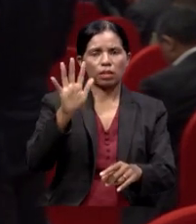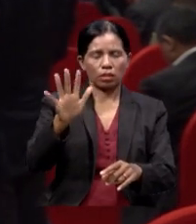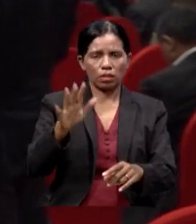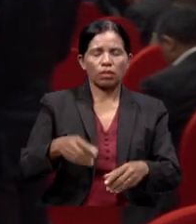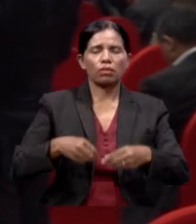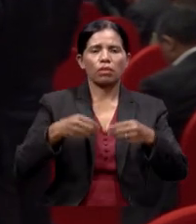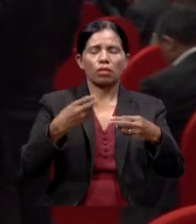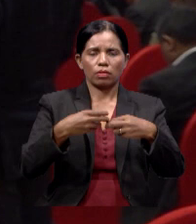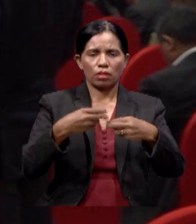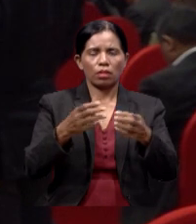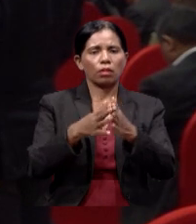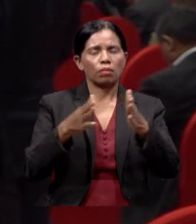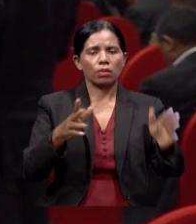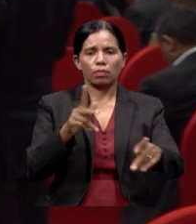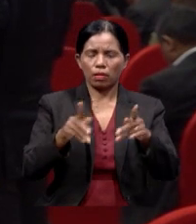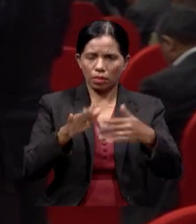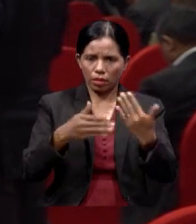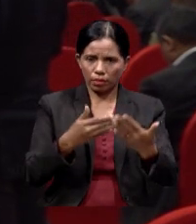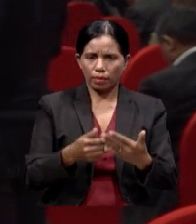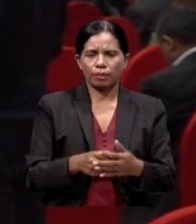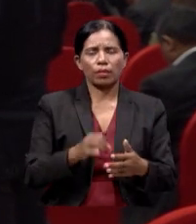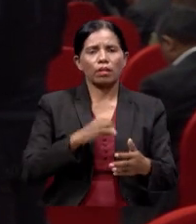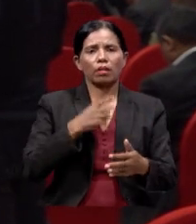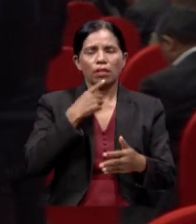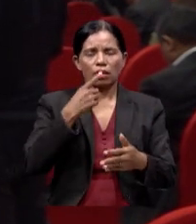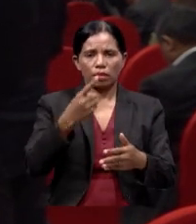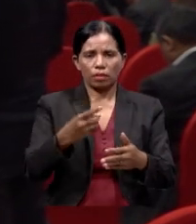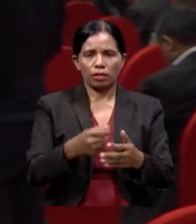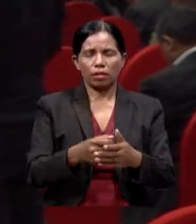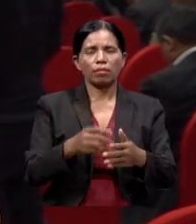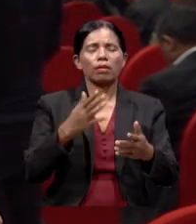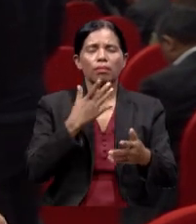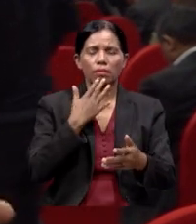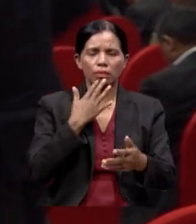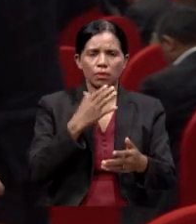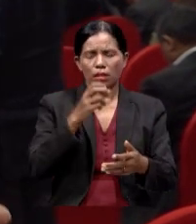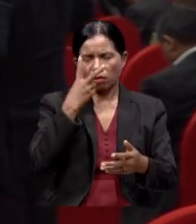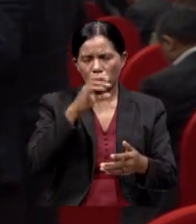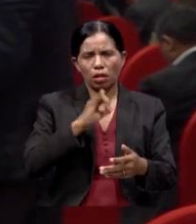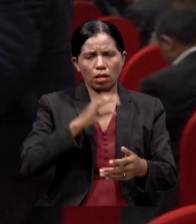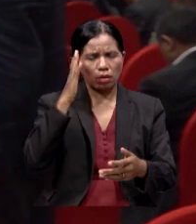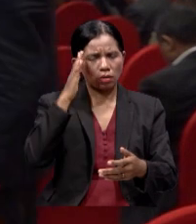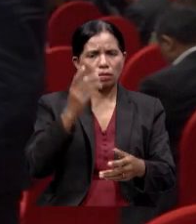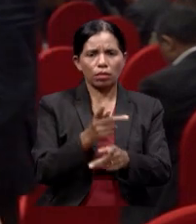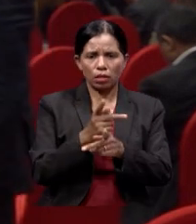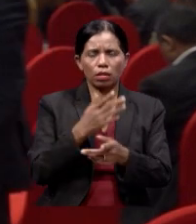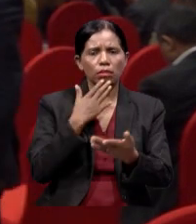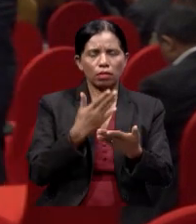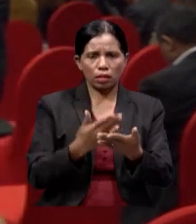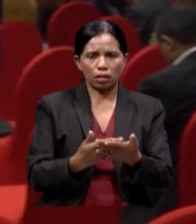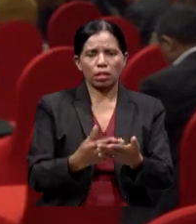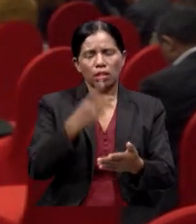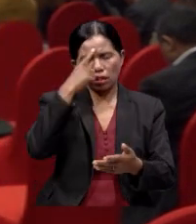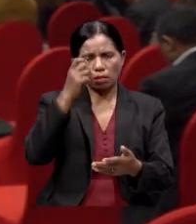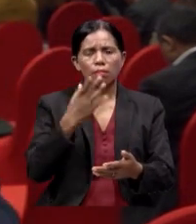efeito makas ba povo sobre ba imposto seletivo ba masmidar mus ao ano ineta tem cuidado de diak tamba masmidar ne